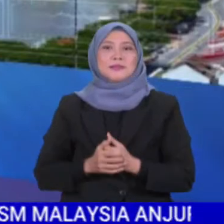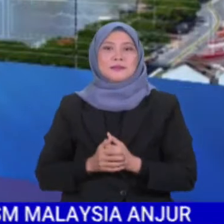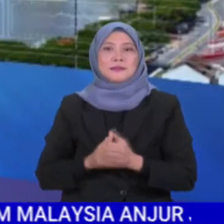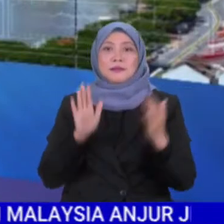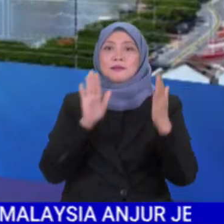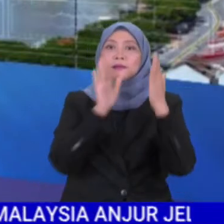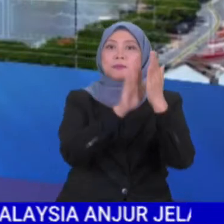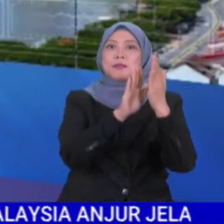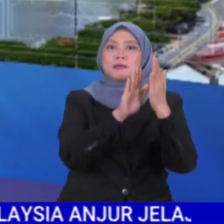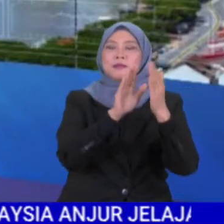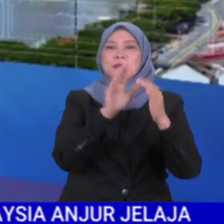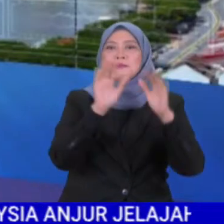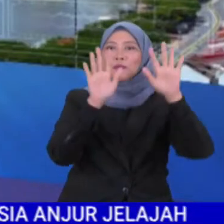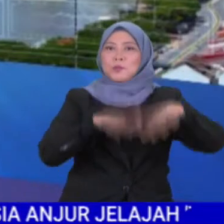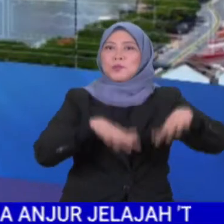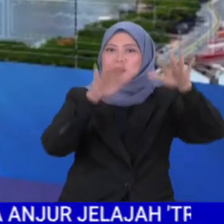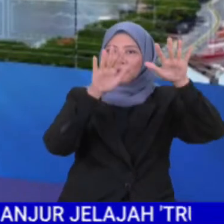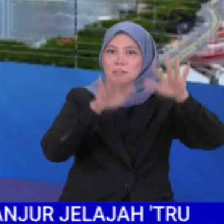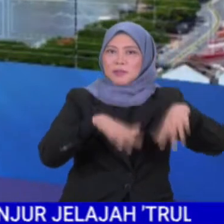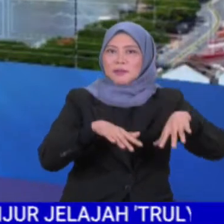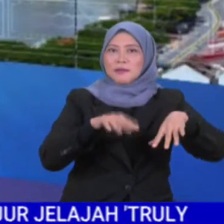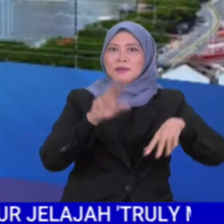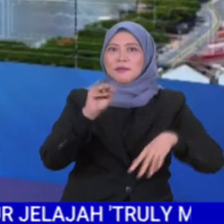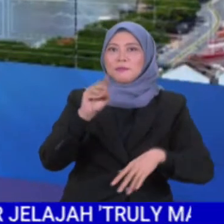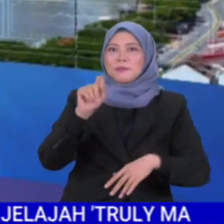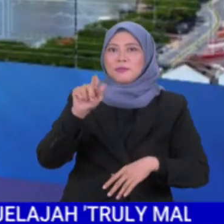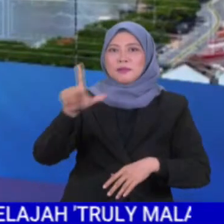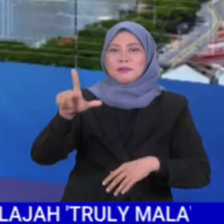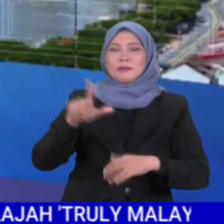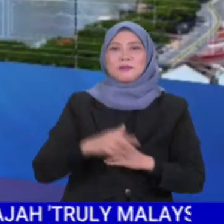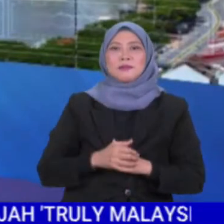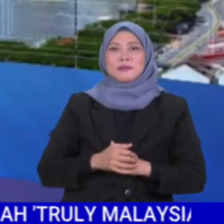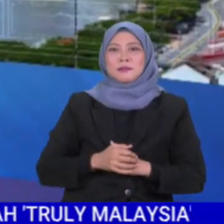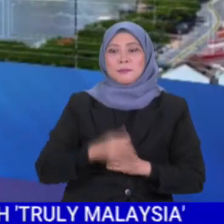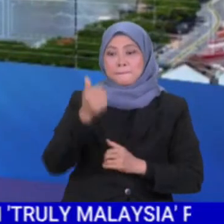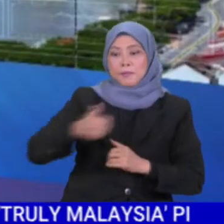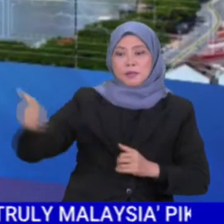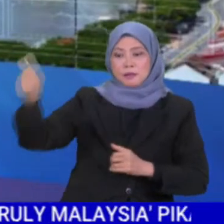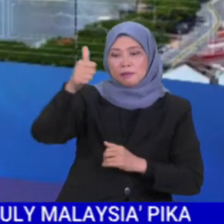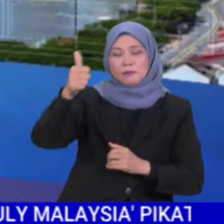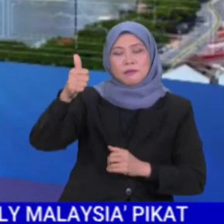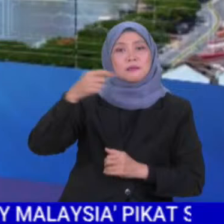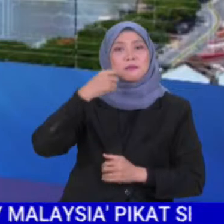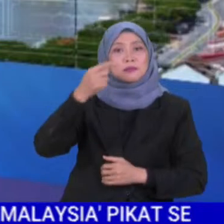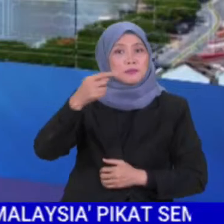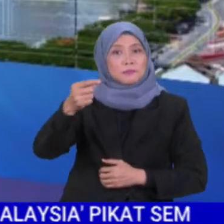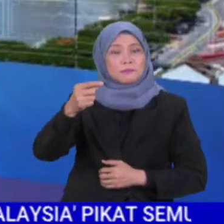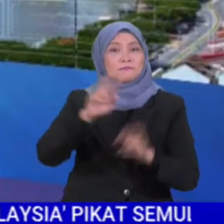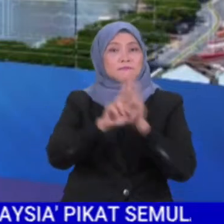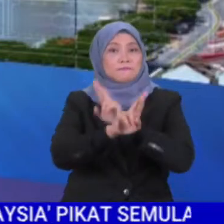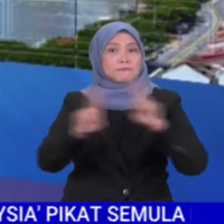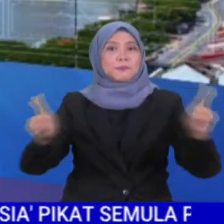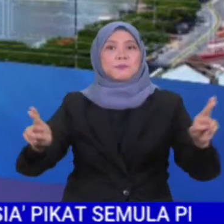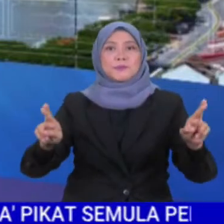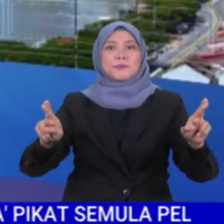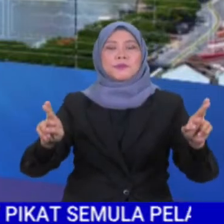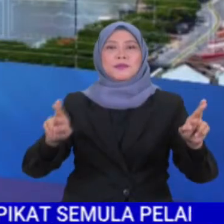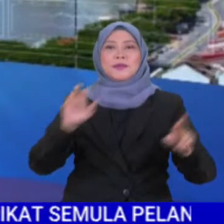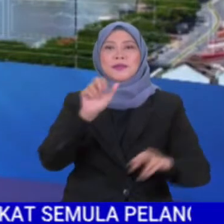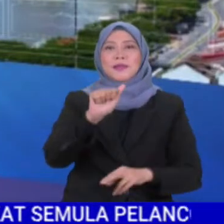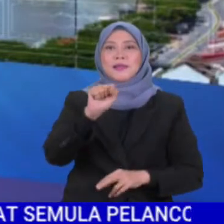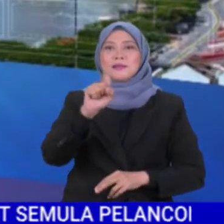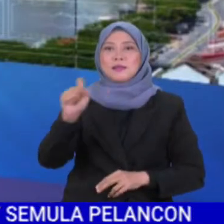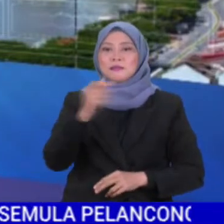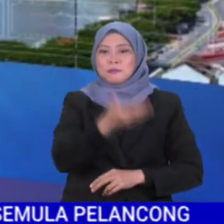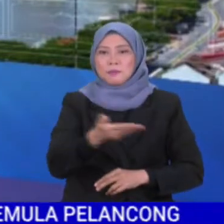terutamanya berdepan musim monsun timur laut MTL. Pengarahnya Datuk Khairuddin Rahman berkata ini termasuk persiapan melibatkan